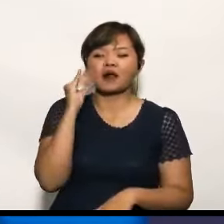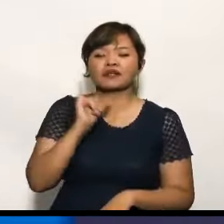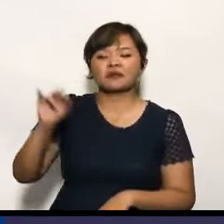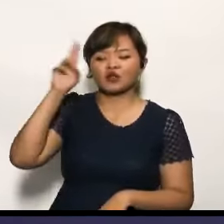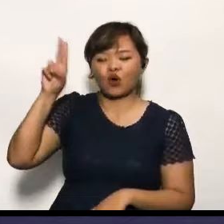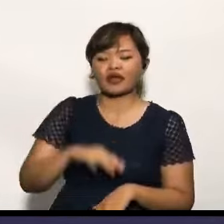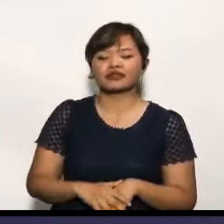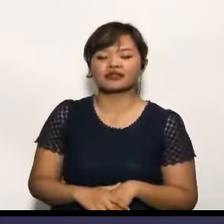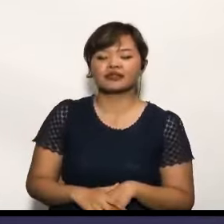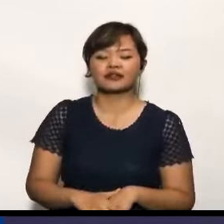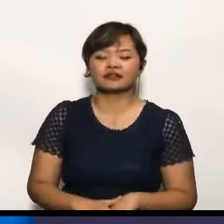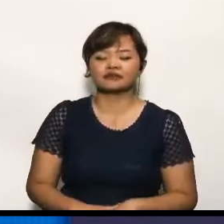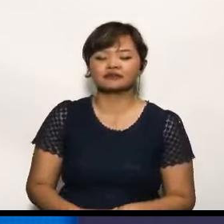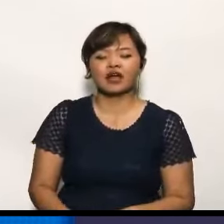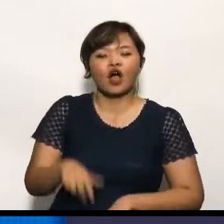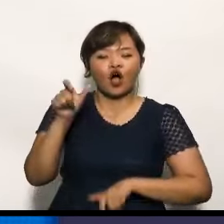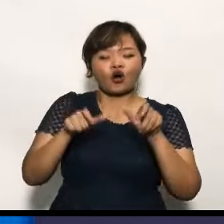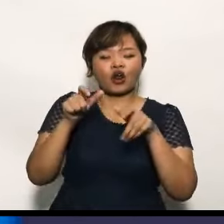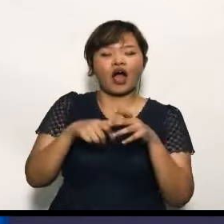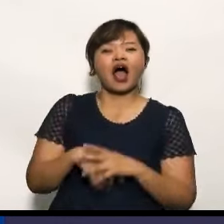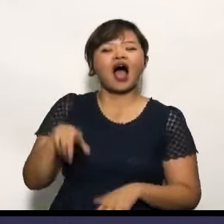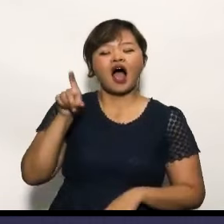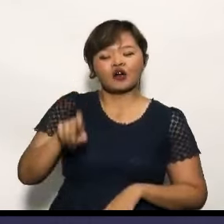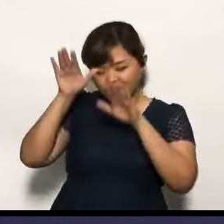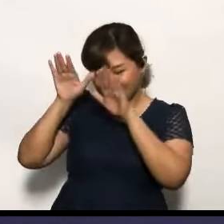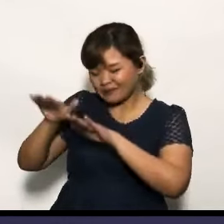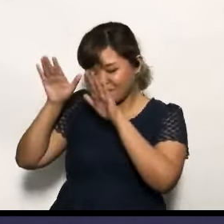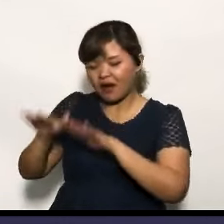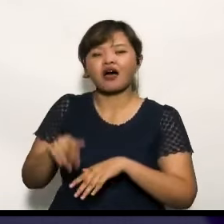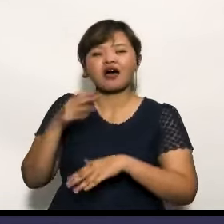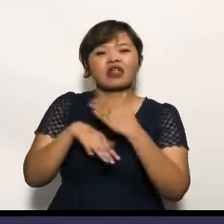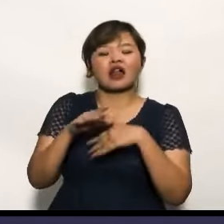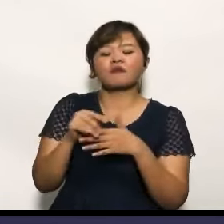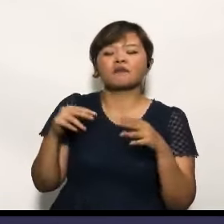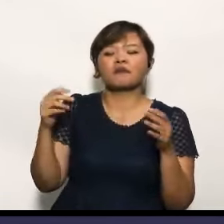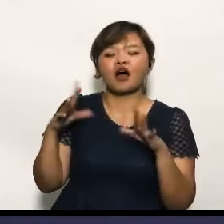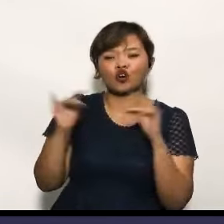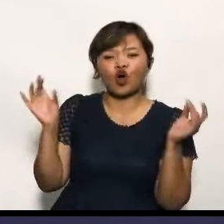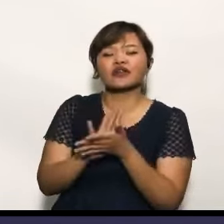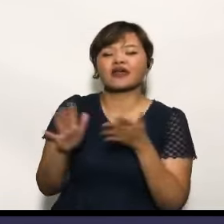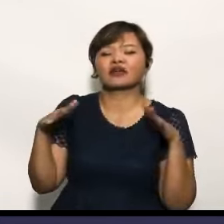said. Harus, orang-orang itu harus menjadi penyembah, yang menyembah dalam roh dan kebenaran.